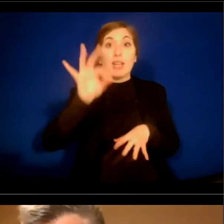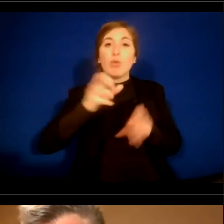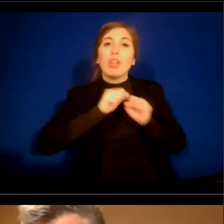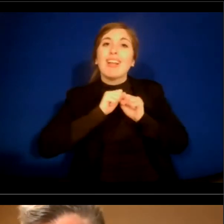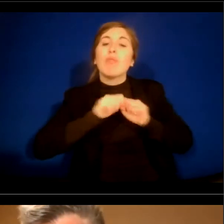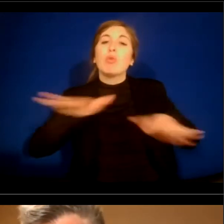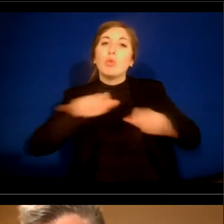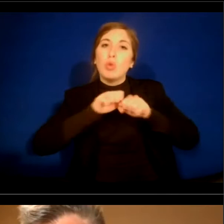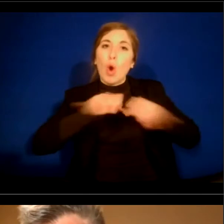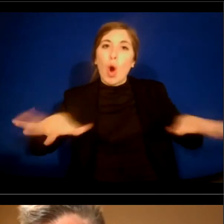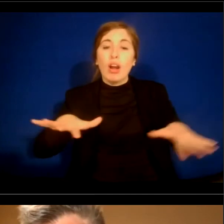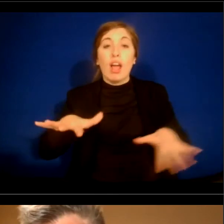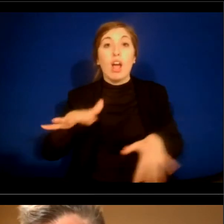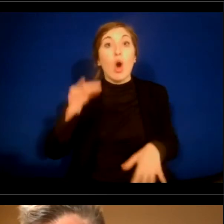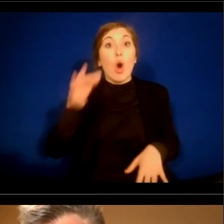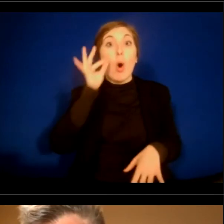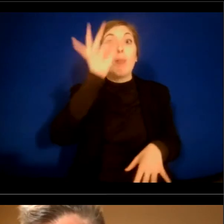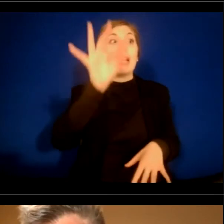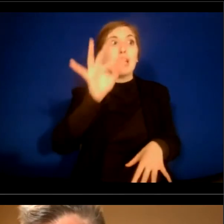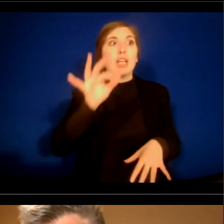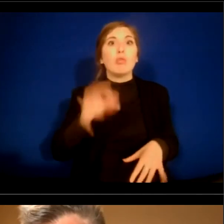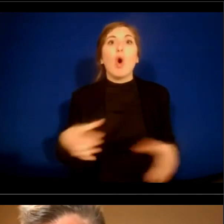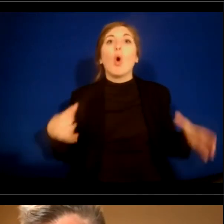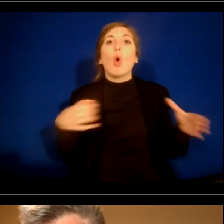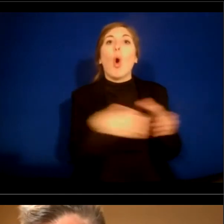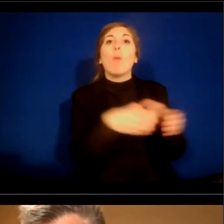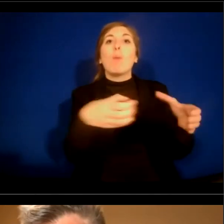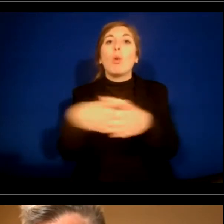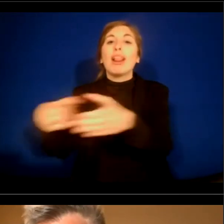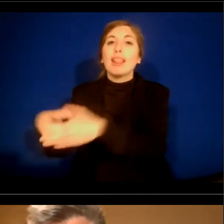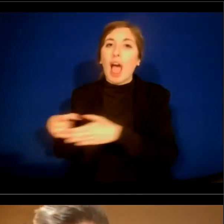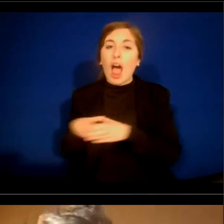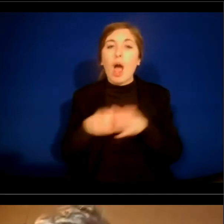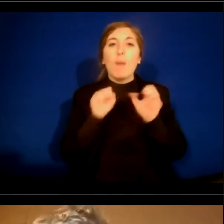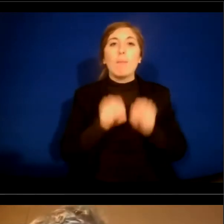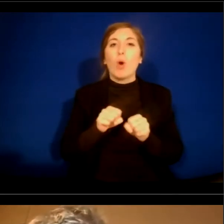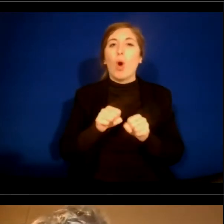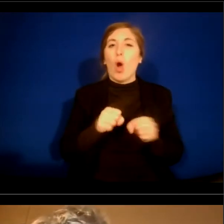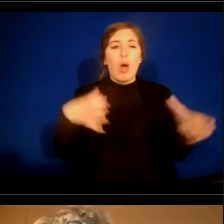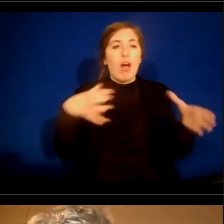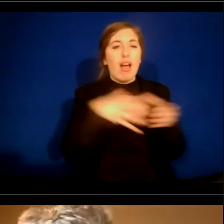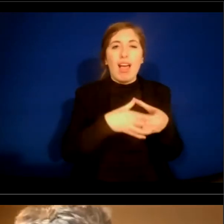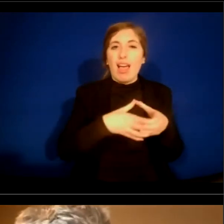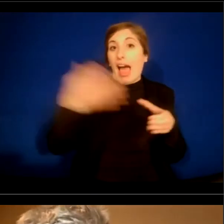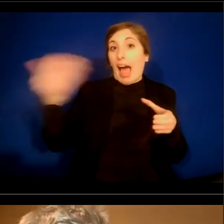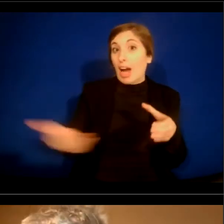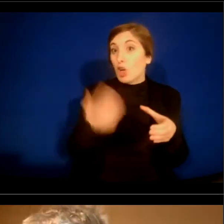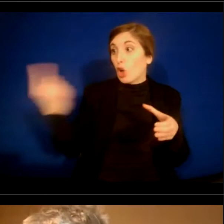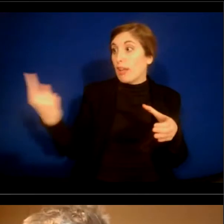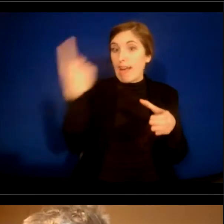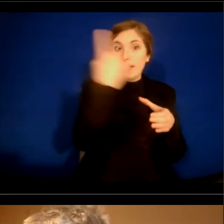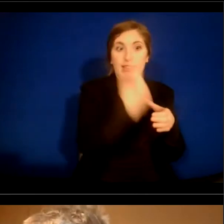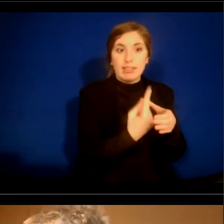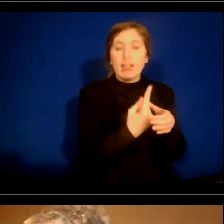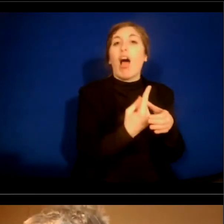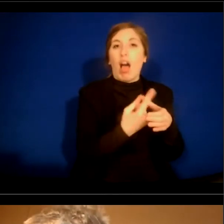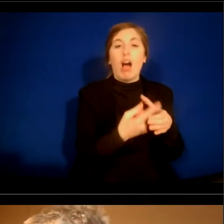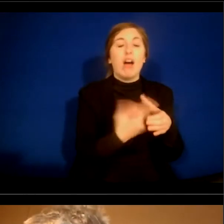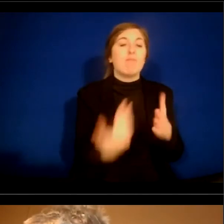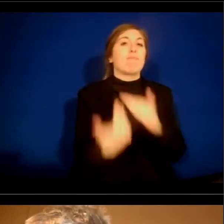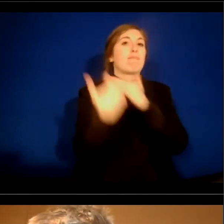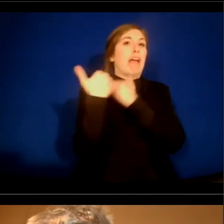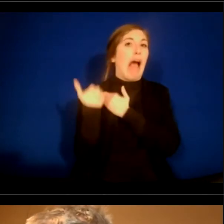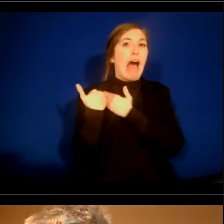si prendano carico di chi accoglie e attraverso i servizi già esistenti. E